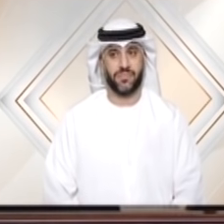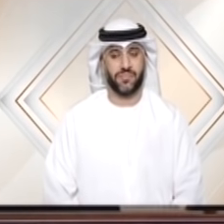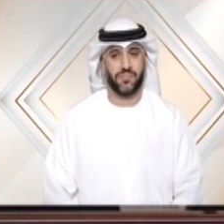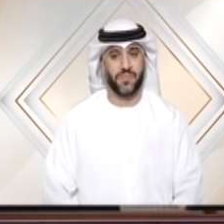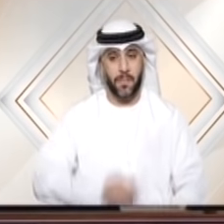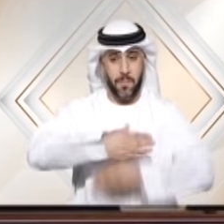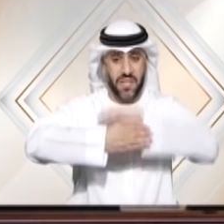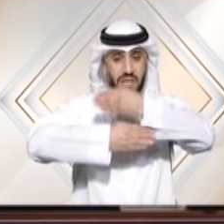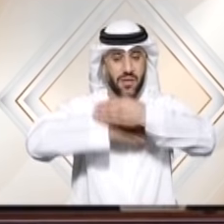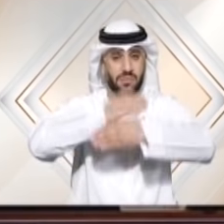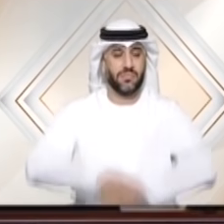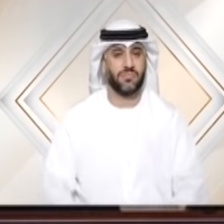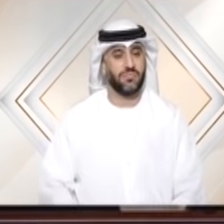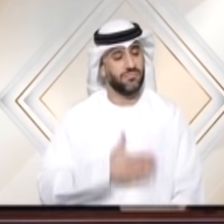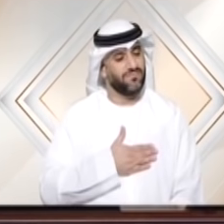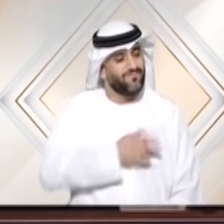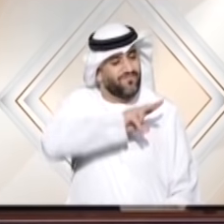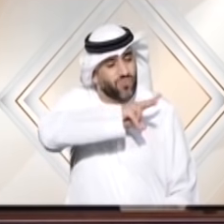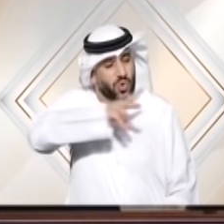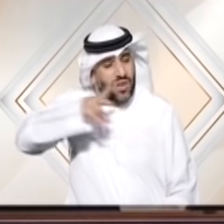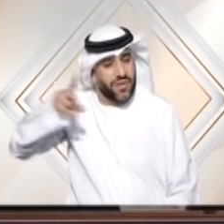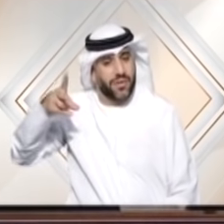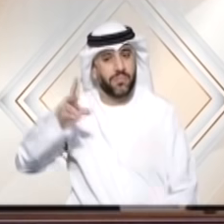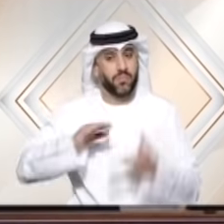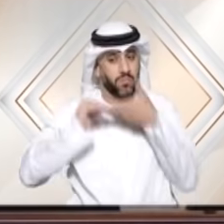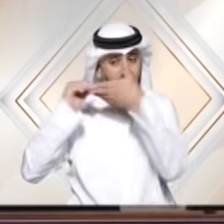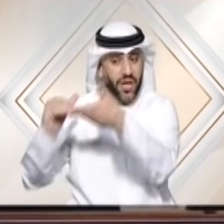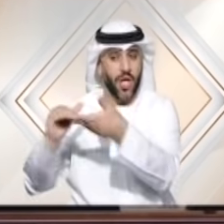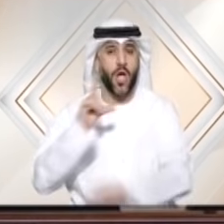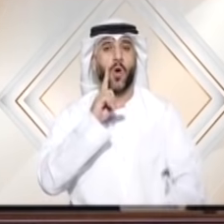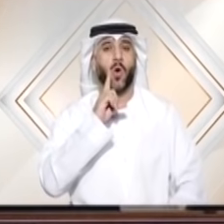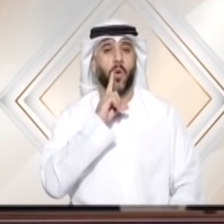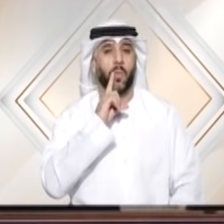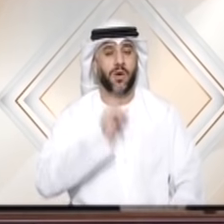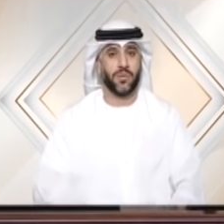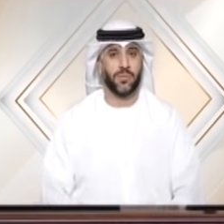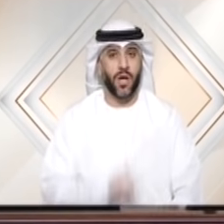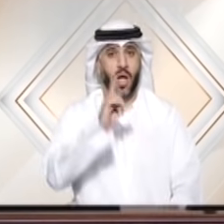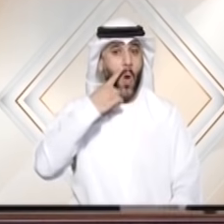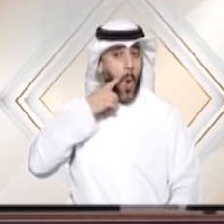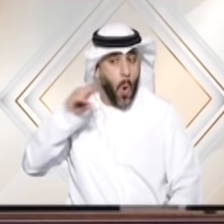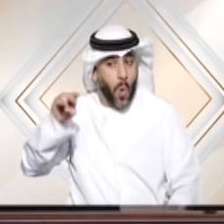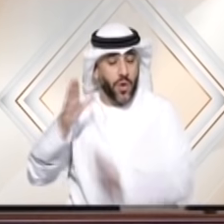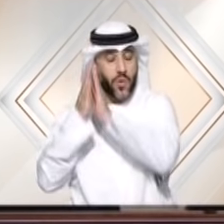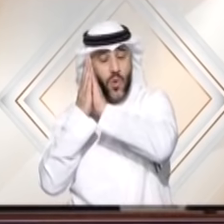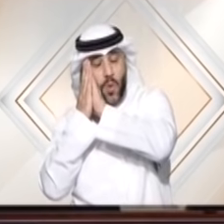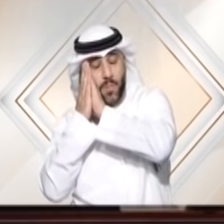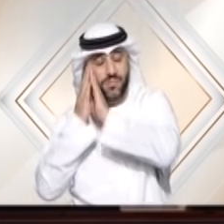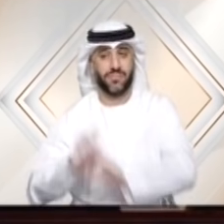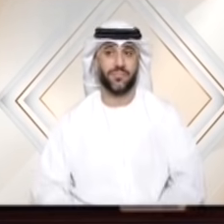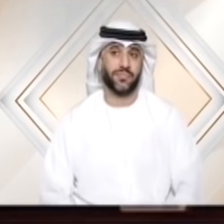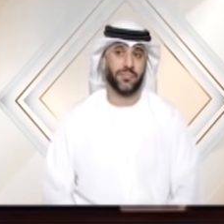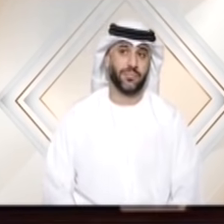البيت، حاجات البيت أنا. ها أنت صح؟ زين، وهو نايم عدلت